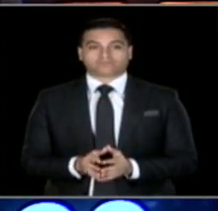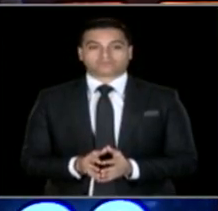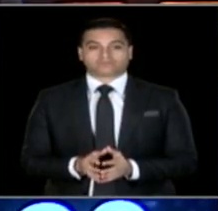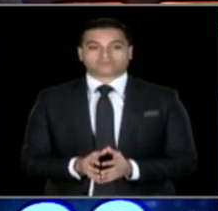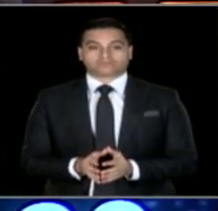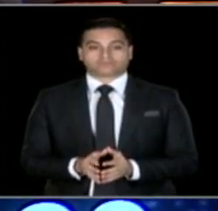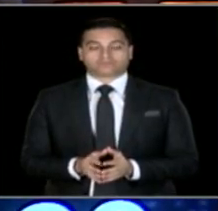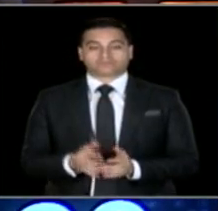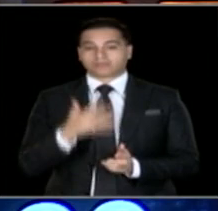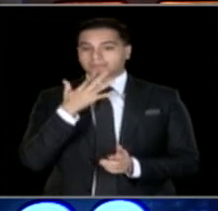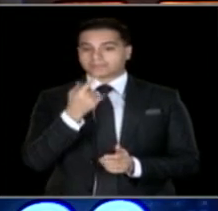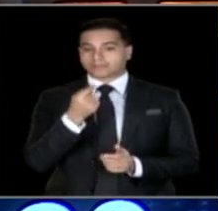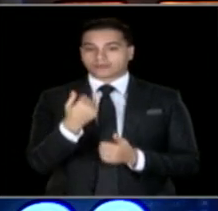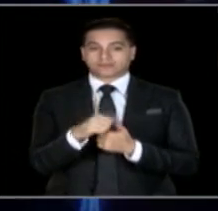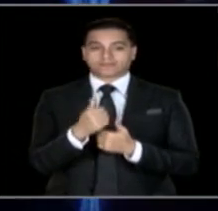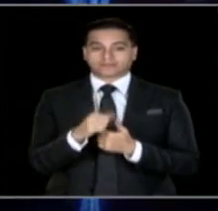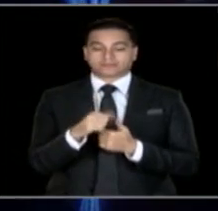فات 5 ثواني.